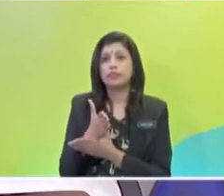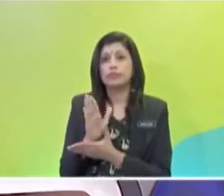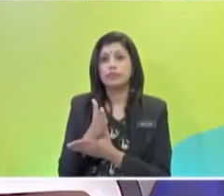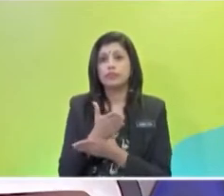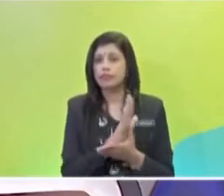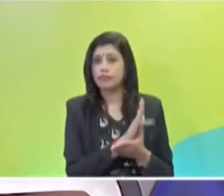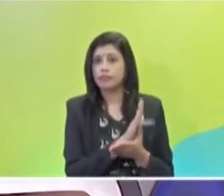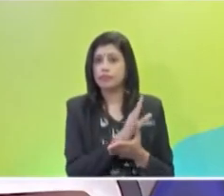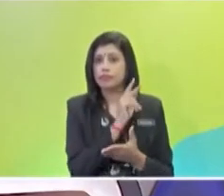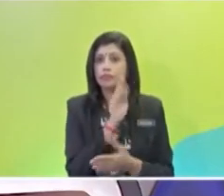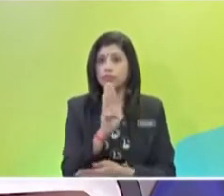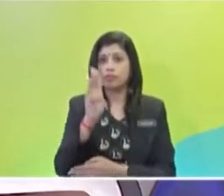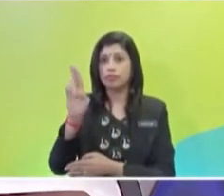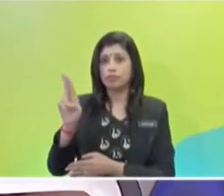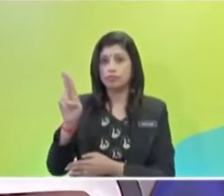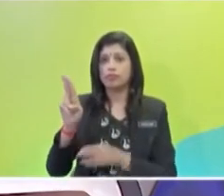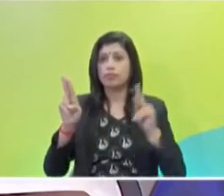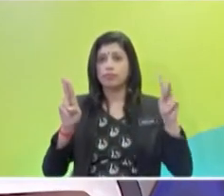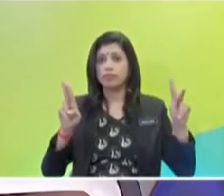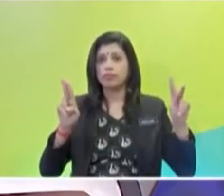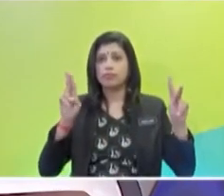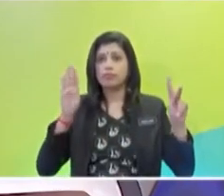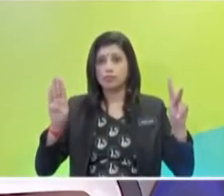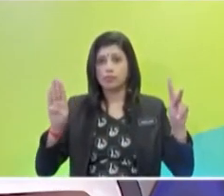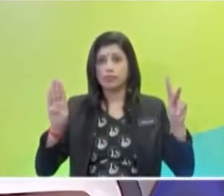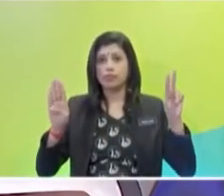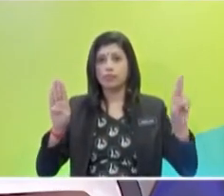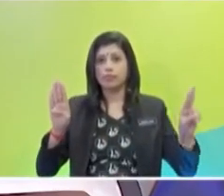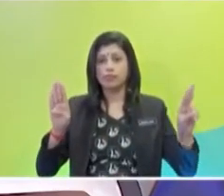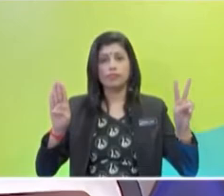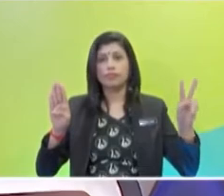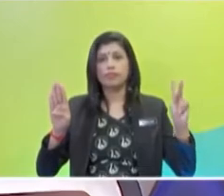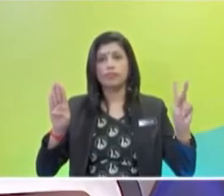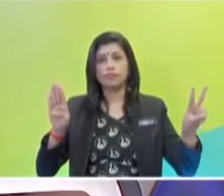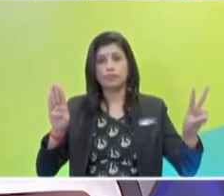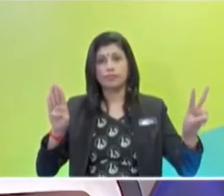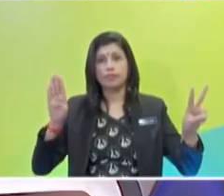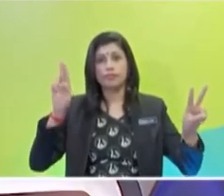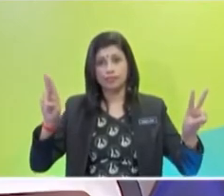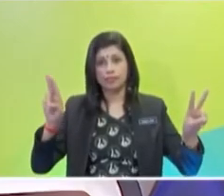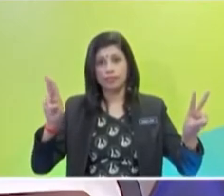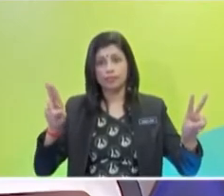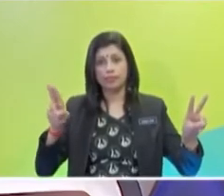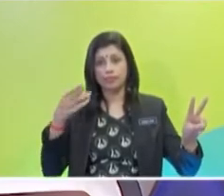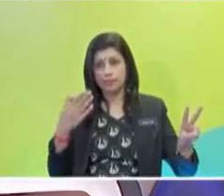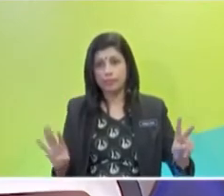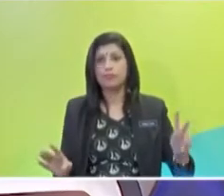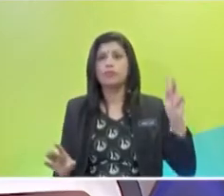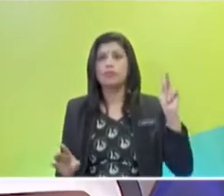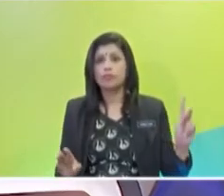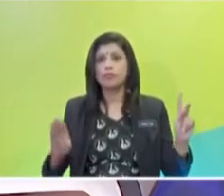sebab perkataan bubur terdiri daripada dua suku kata, iaitu suku kata pertamanya ialah bu dan suku kata keduanya ialah